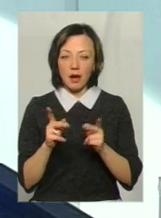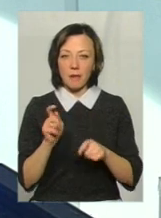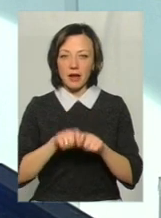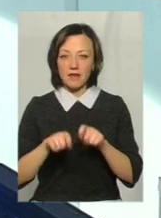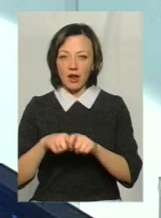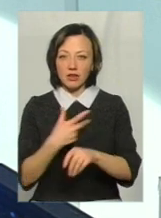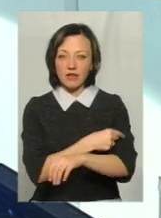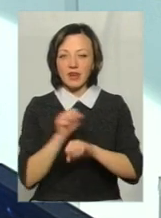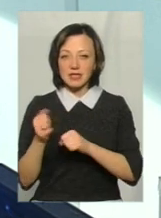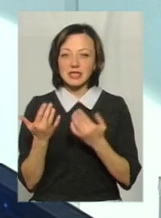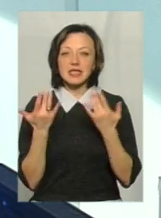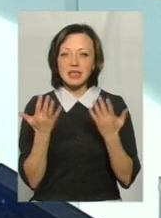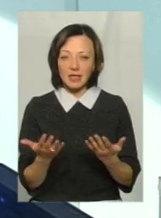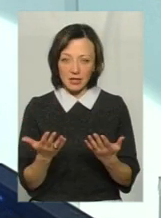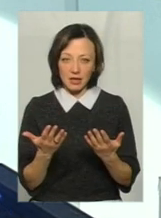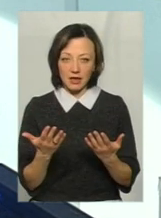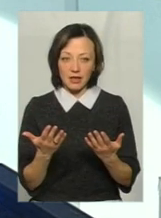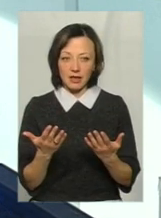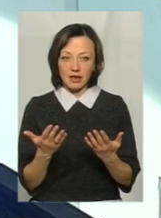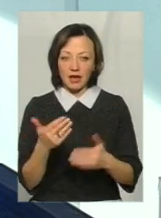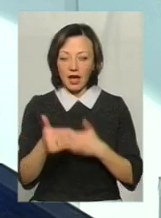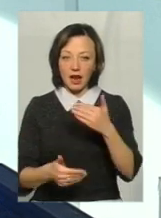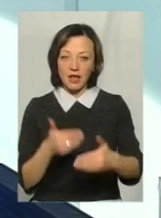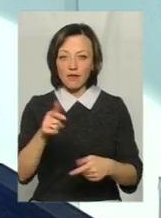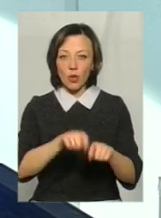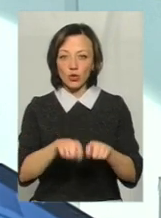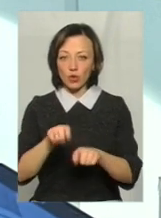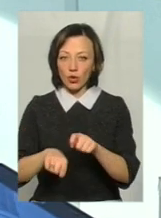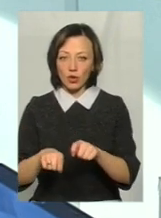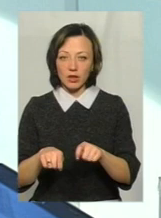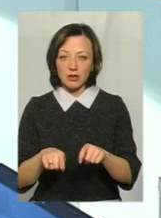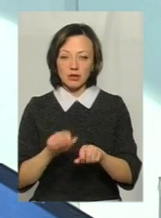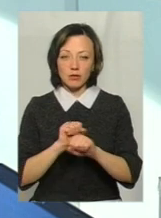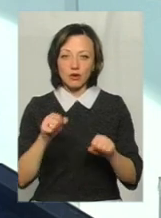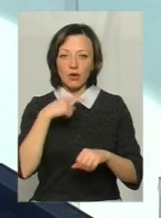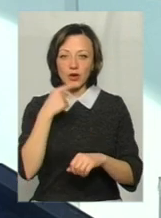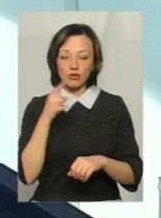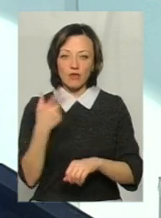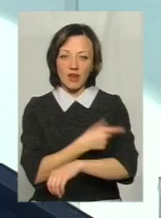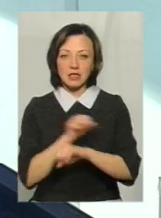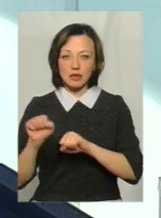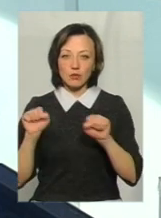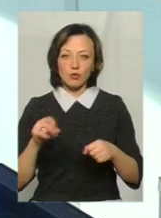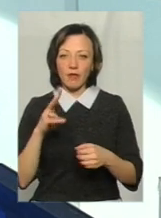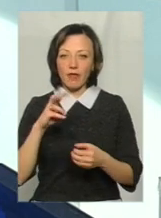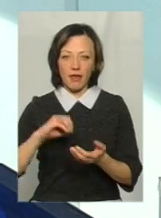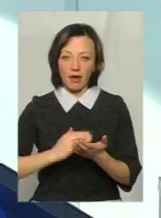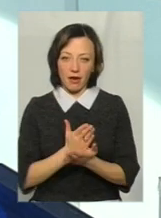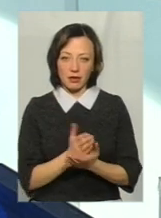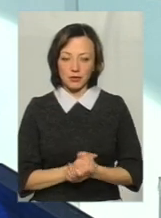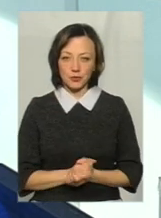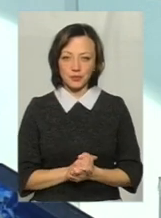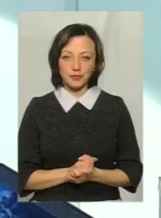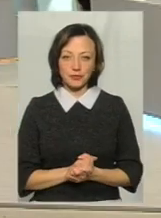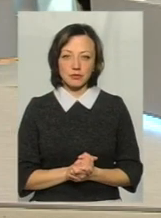вакцини і скільки проходять вони рядів контролю, не можна говорити про те, що вакцина може бути неякісною.